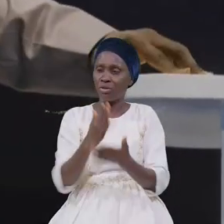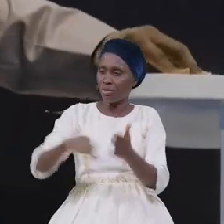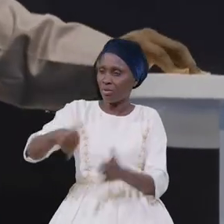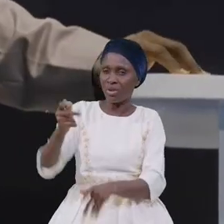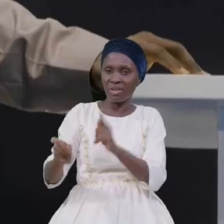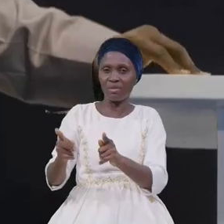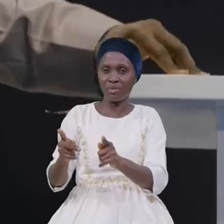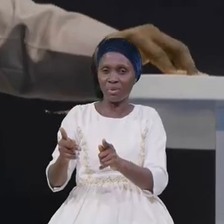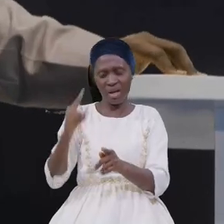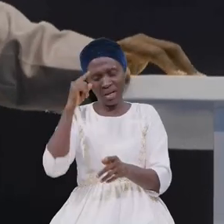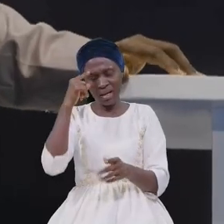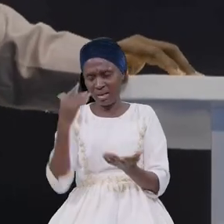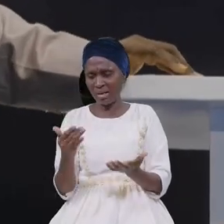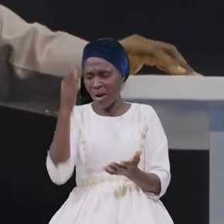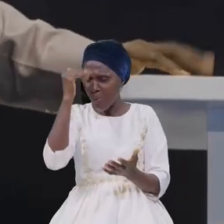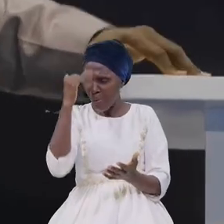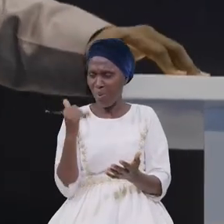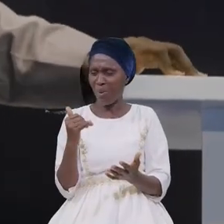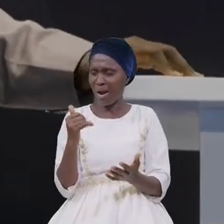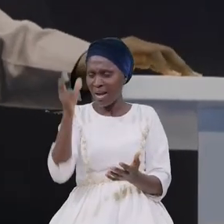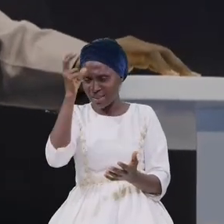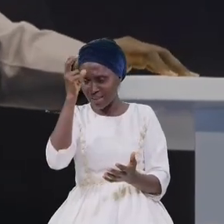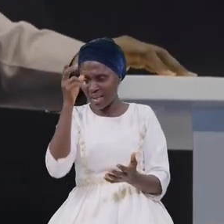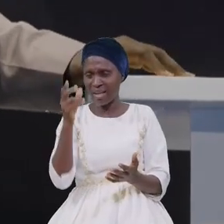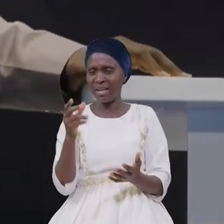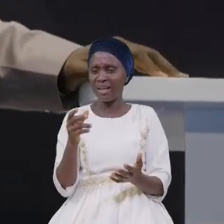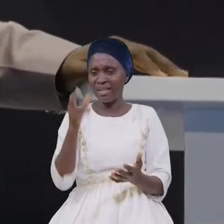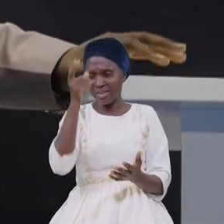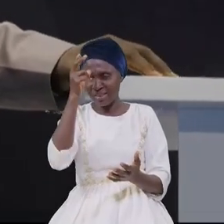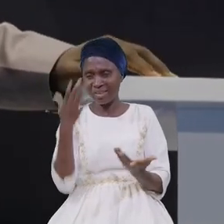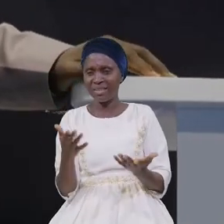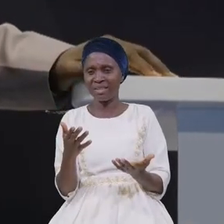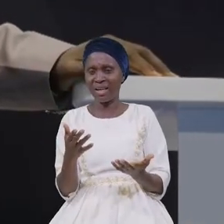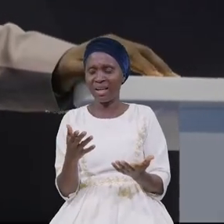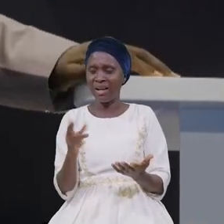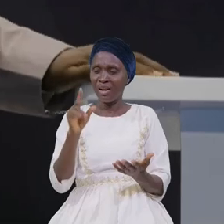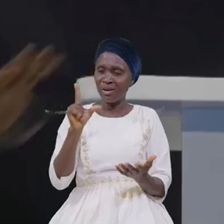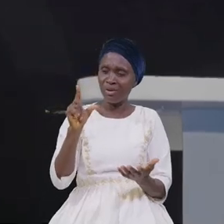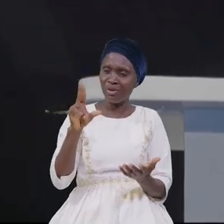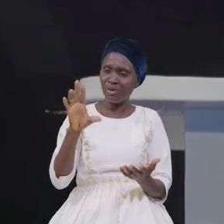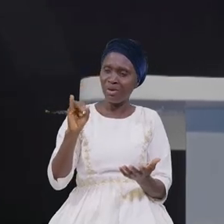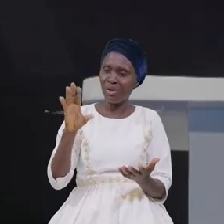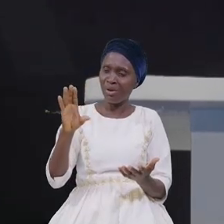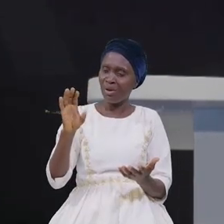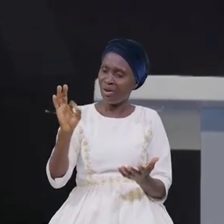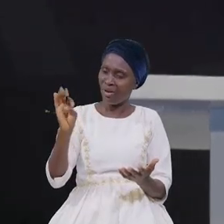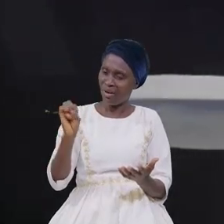pourquoi Satan, le diable, Lucifer n'est pas venu. Où